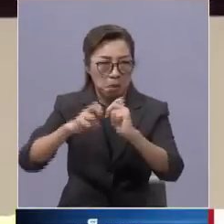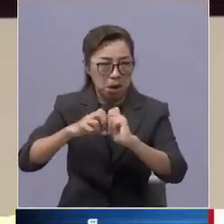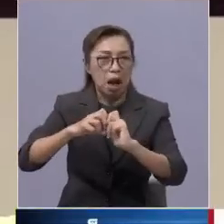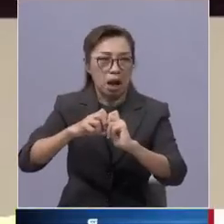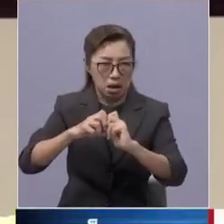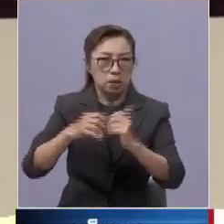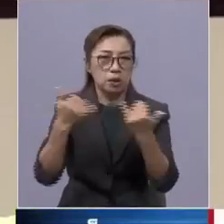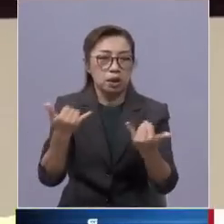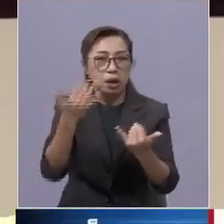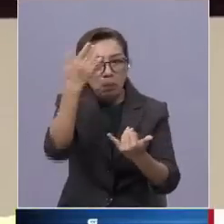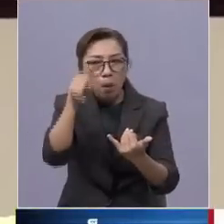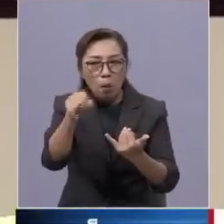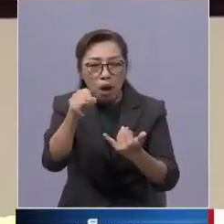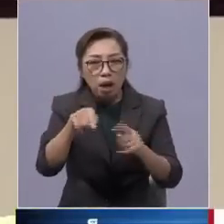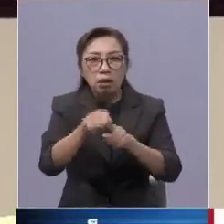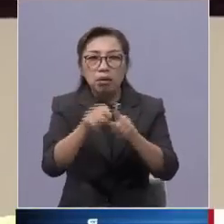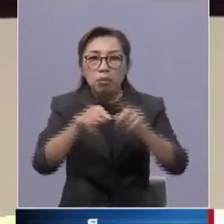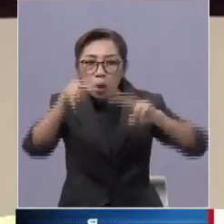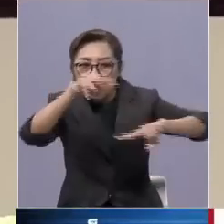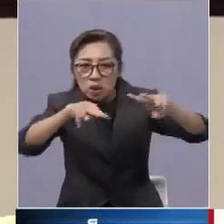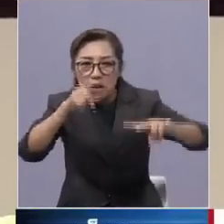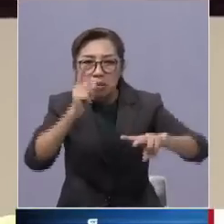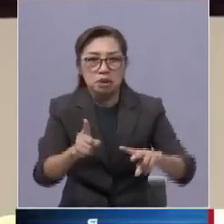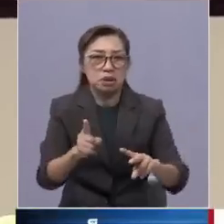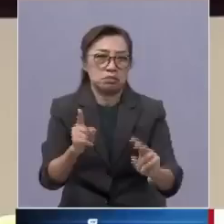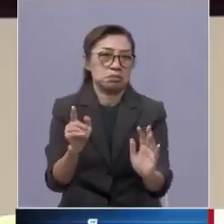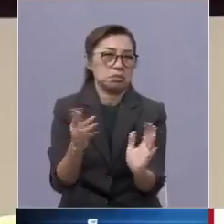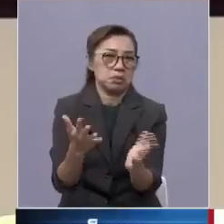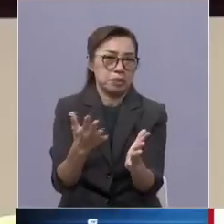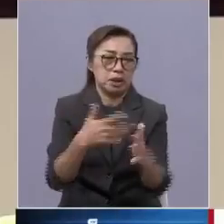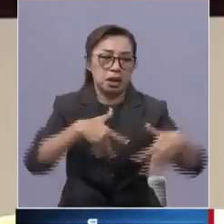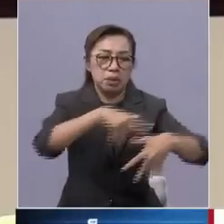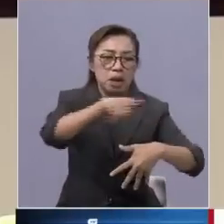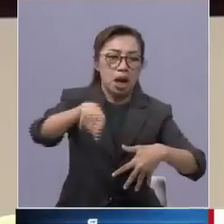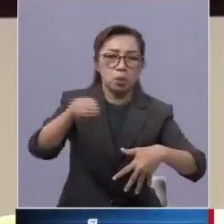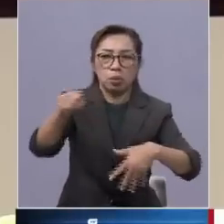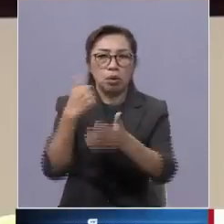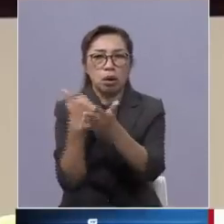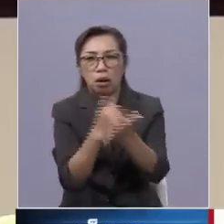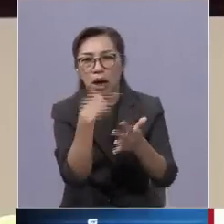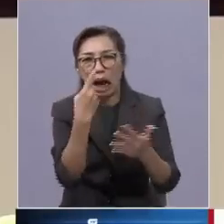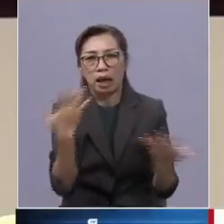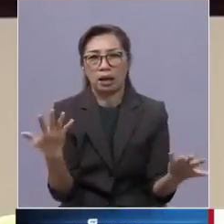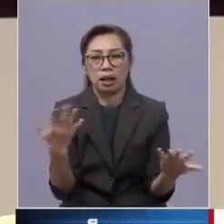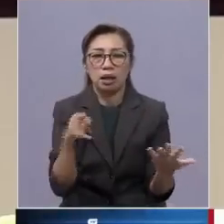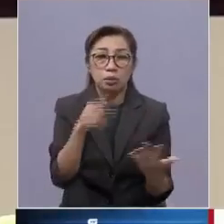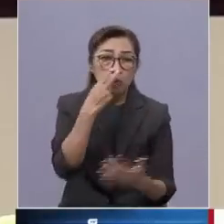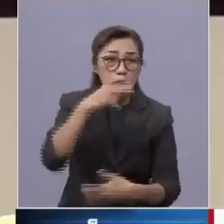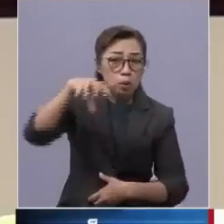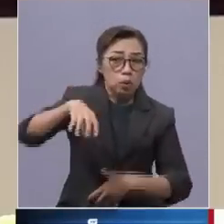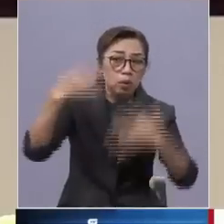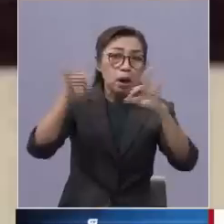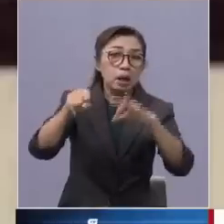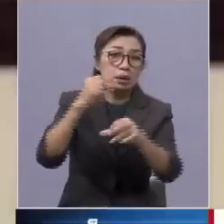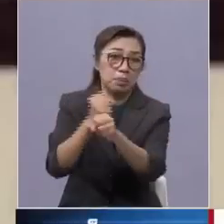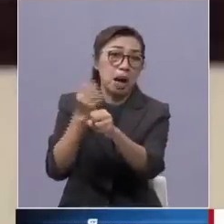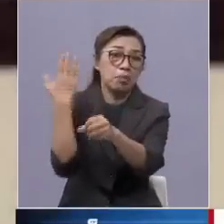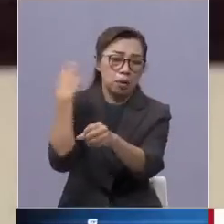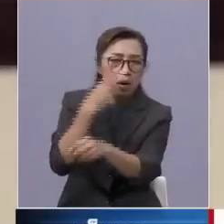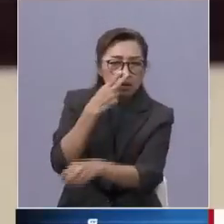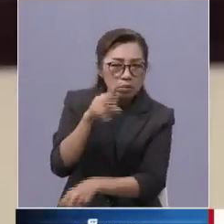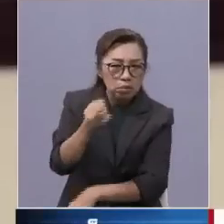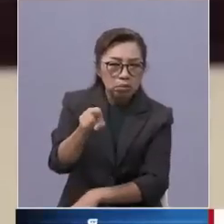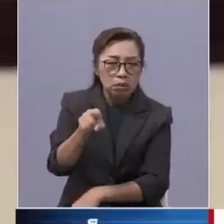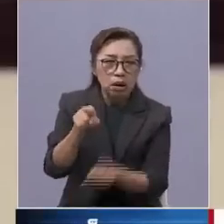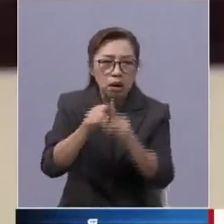ได้จริงแล้วคำถามที่ถามว่าประชาชนจะพึ่งใครเนี่ยสะท้อนจากท่าทีขององค์กรอิสระบางองค์กรที่ผ่านมาซึ่งเหมือนกับ